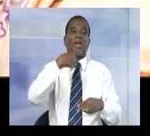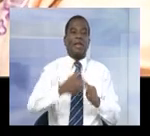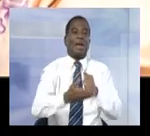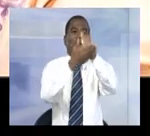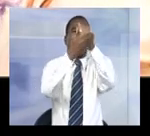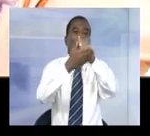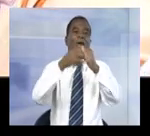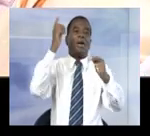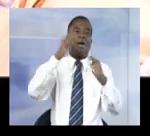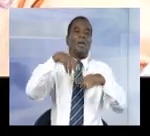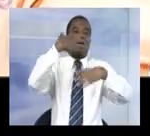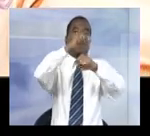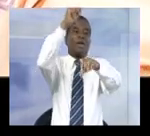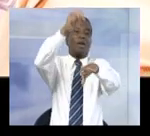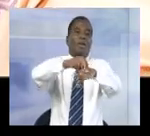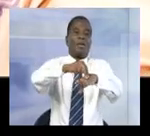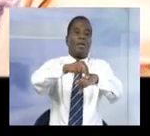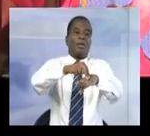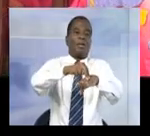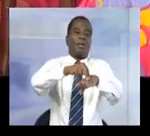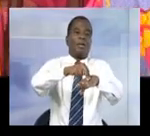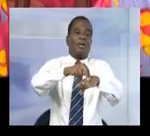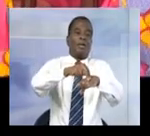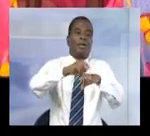contribué à la création,